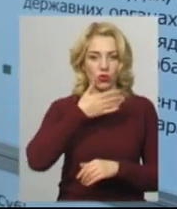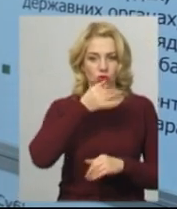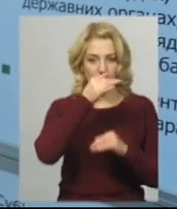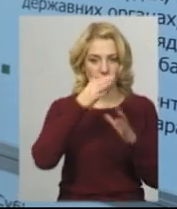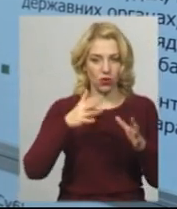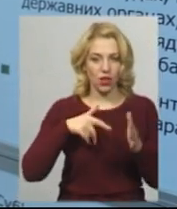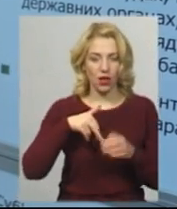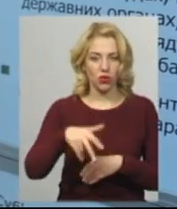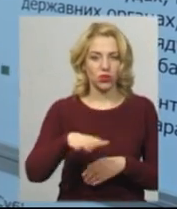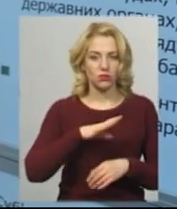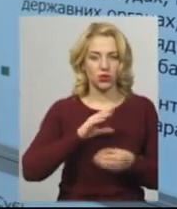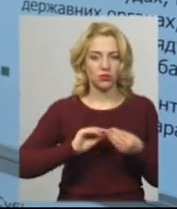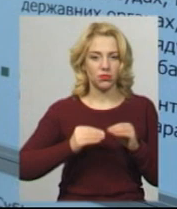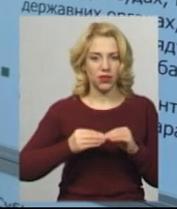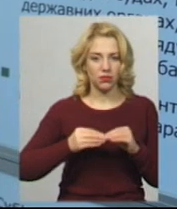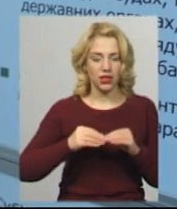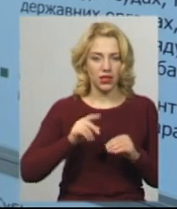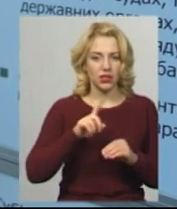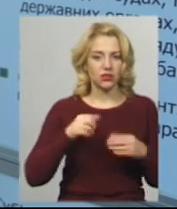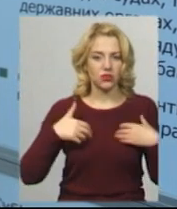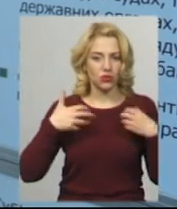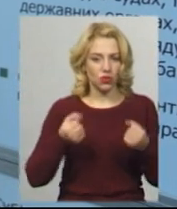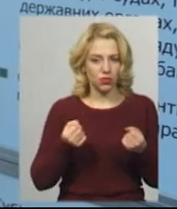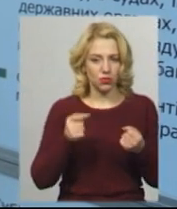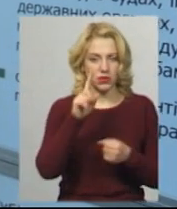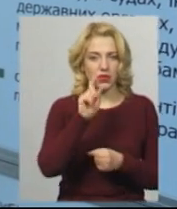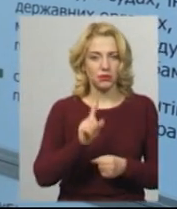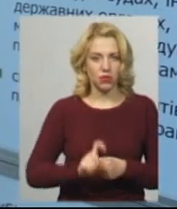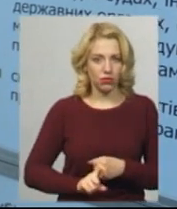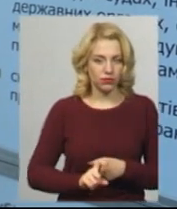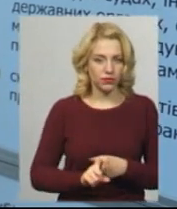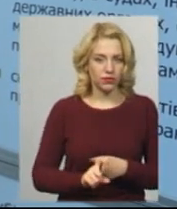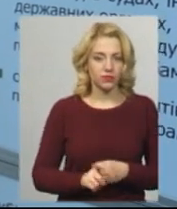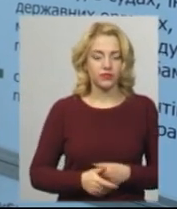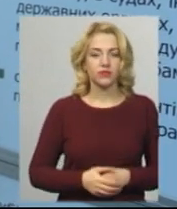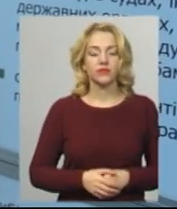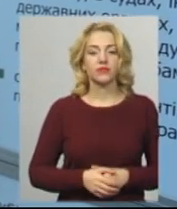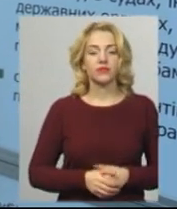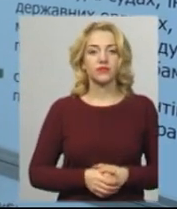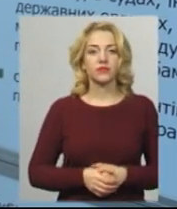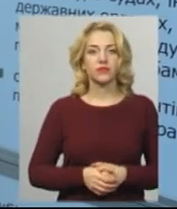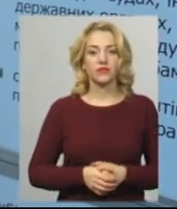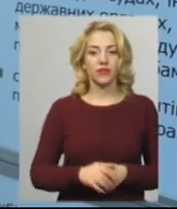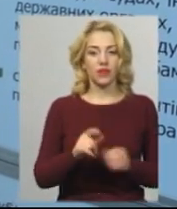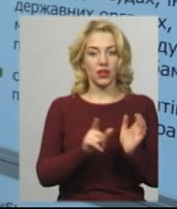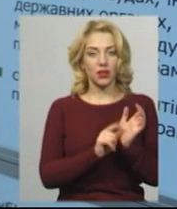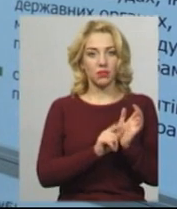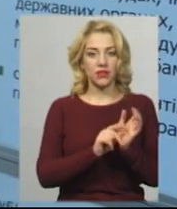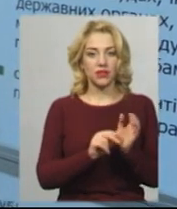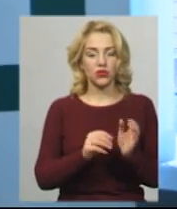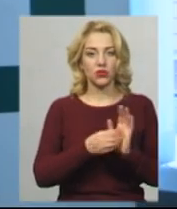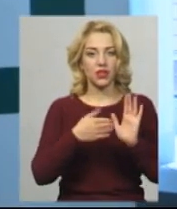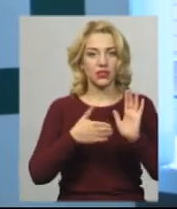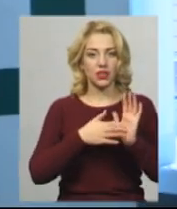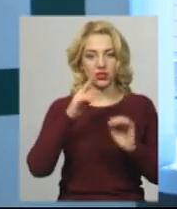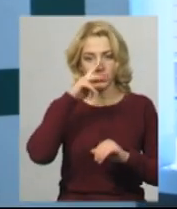могла ходити, були проблеми з хребтом. І пенсію назначили